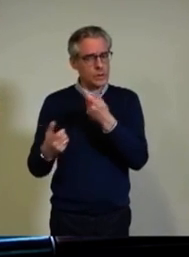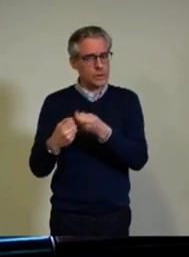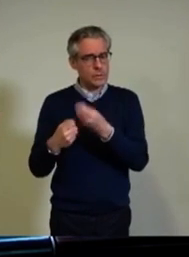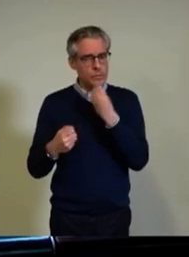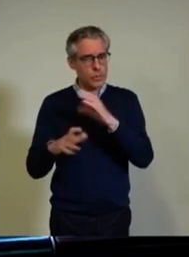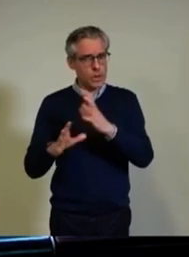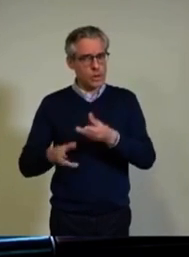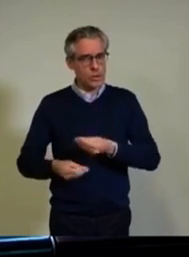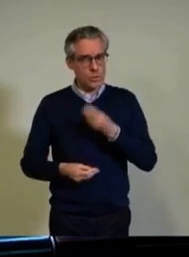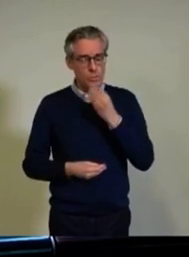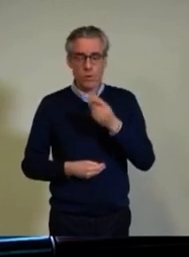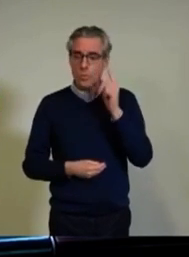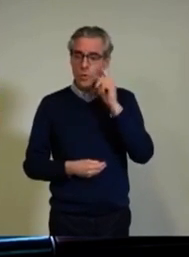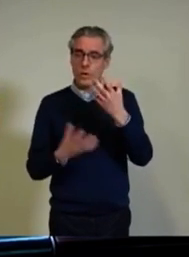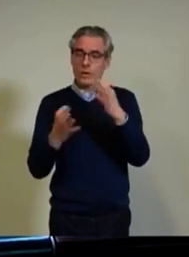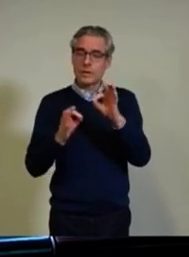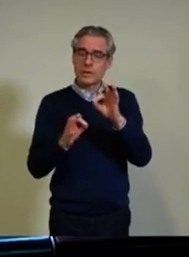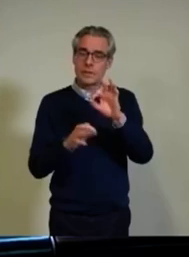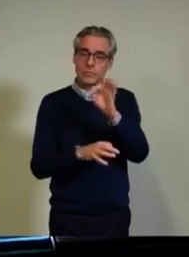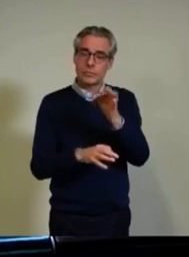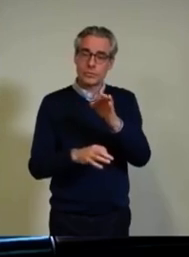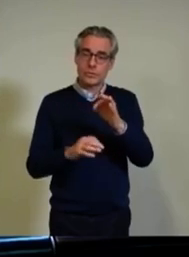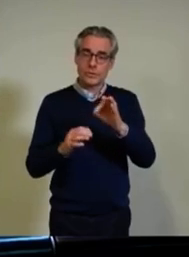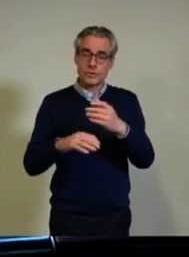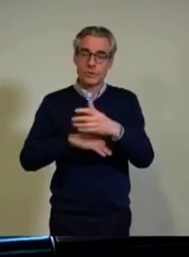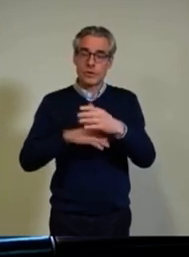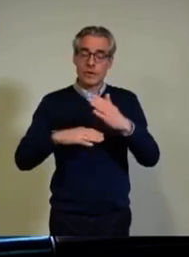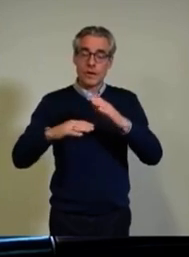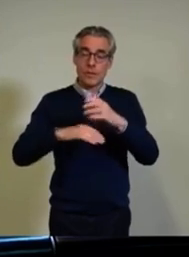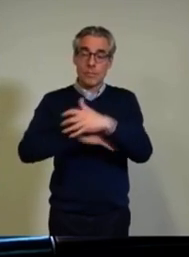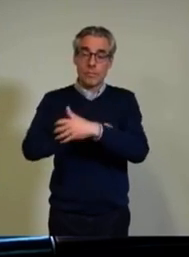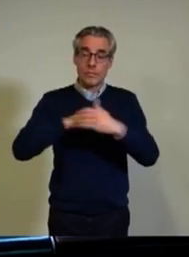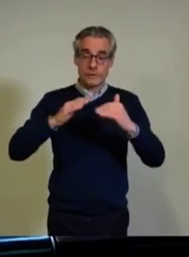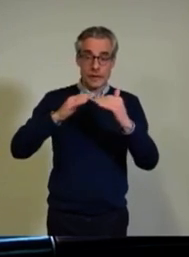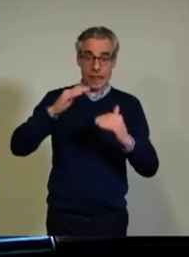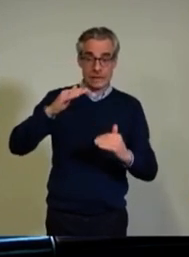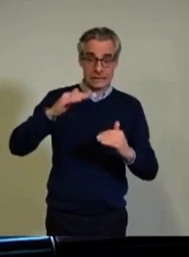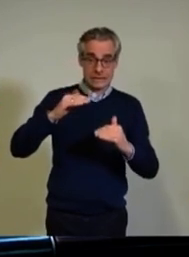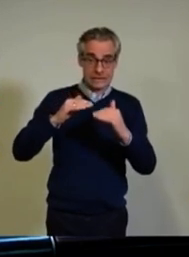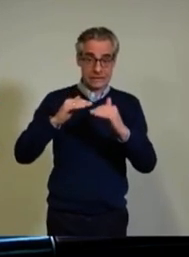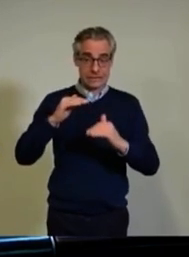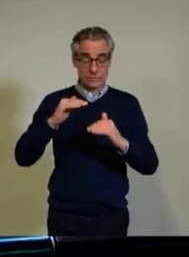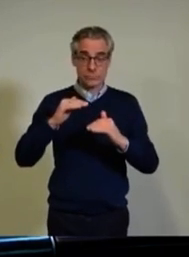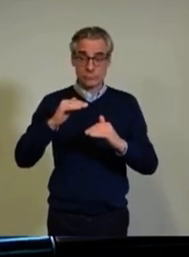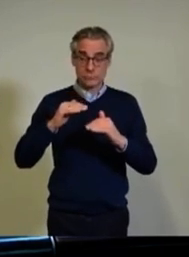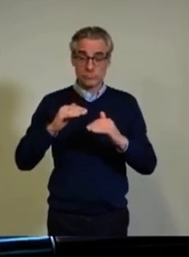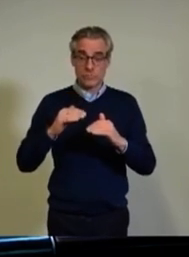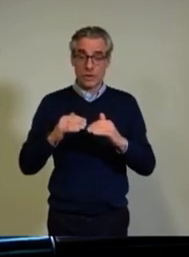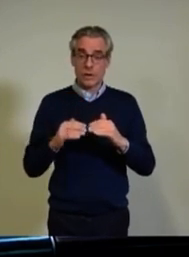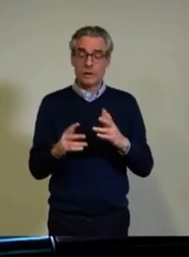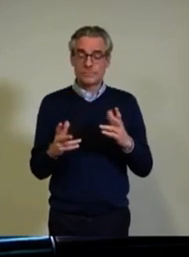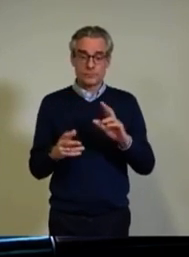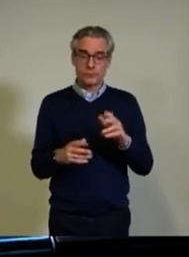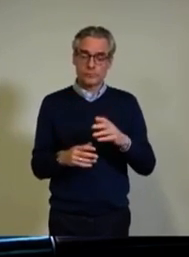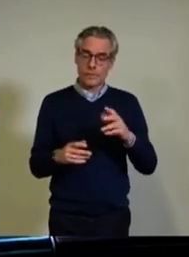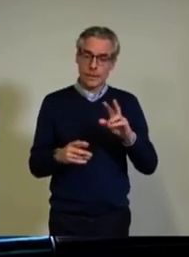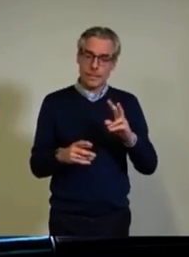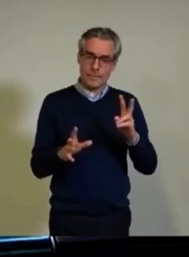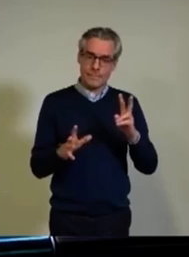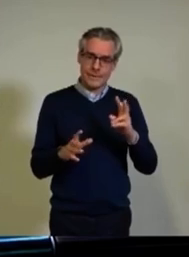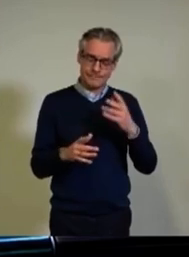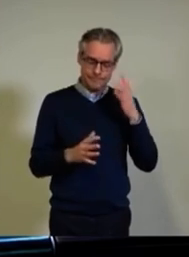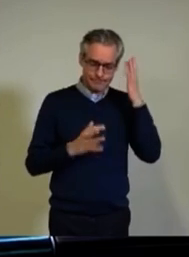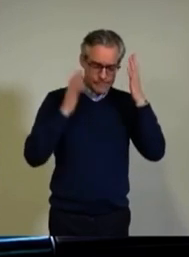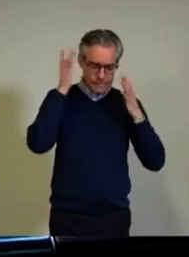puisque 10% des gens vivent en dessous du seuil de pauvreté et que Codéran n'a que 2 centres sociaux. Et on est évidemment considérablement